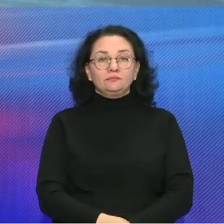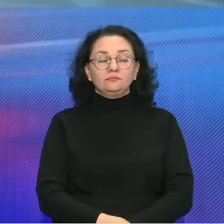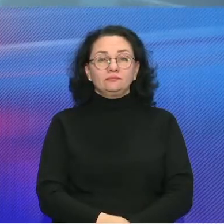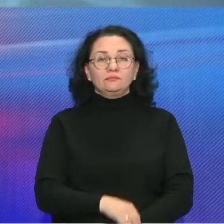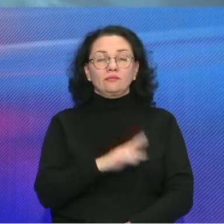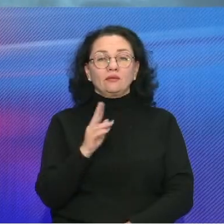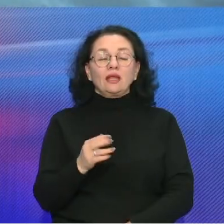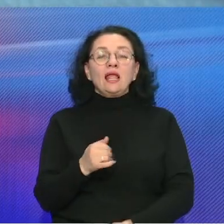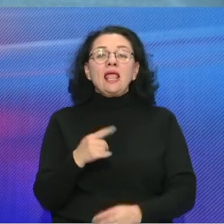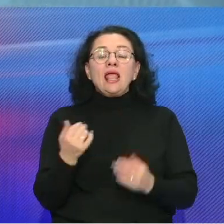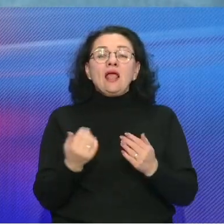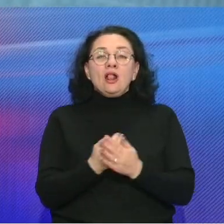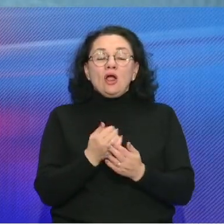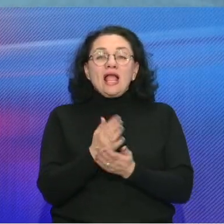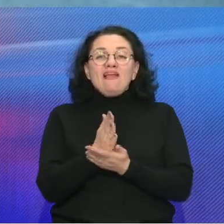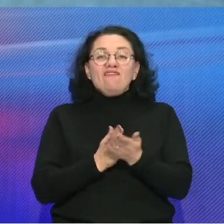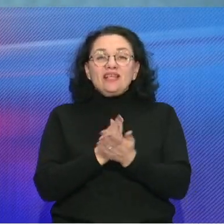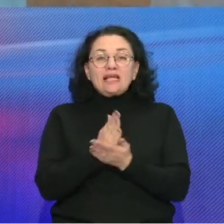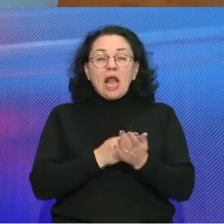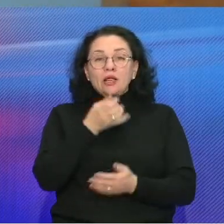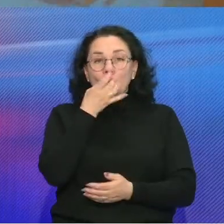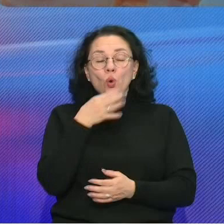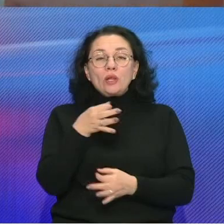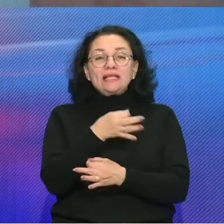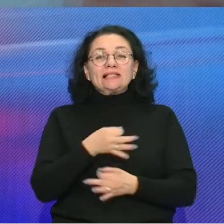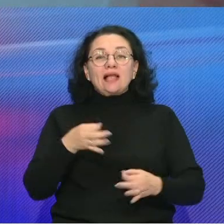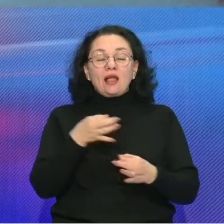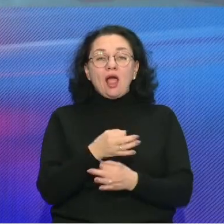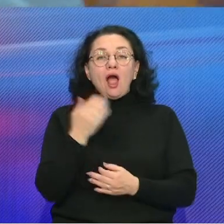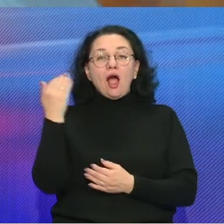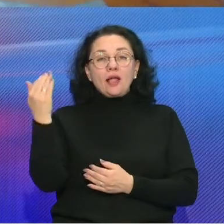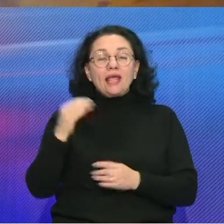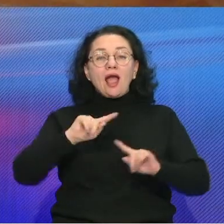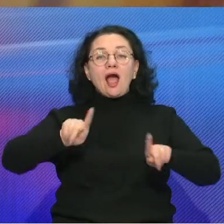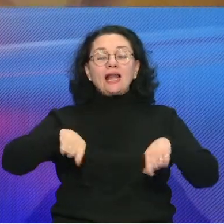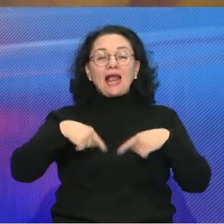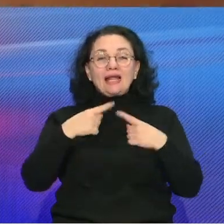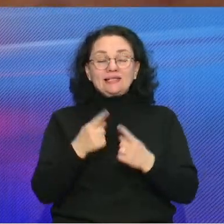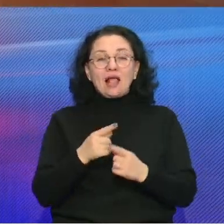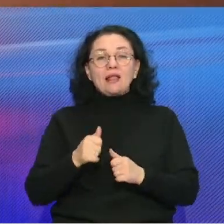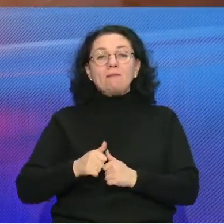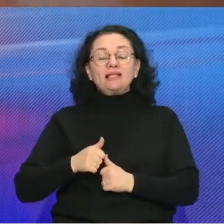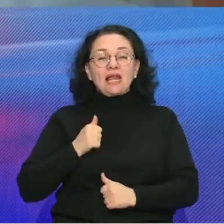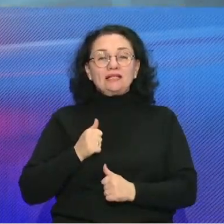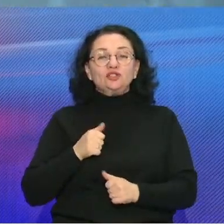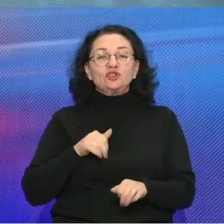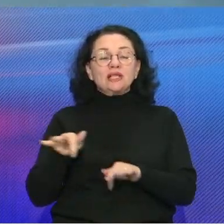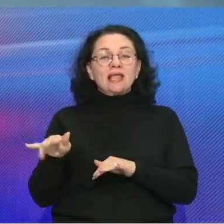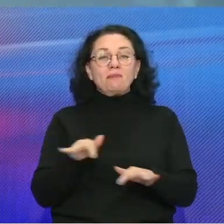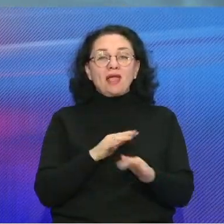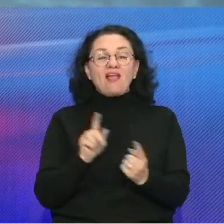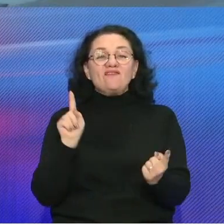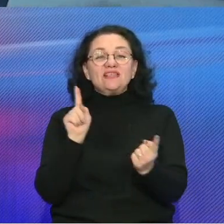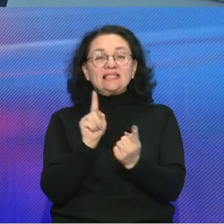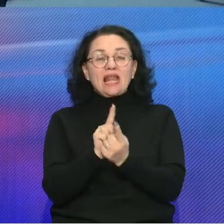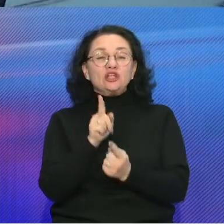У нагу з часам ідуть ветераны Гродзенской области. Яны – организаторы и удельники патриотичных мероприемств, сустрэч с молодью,